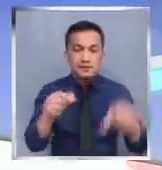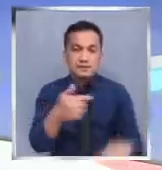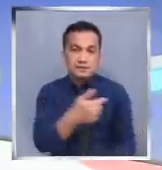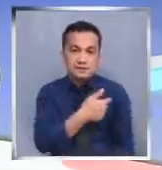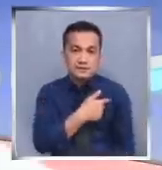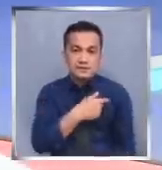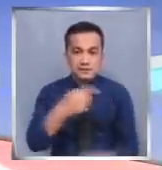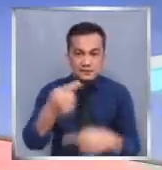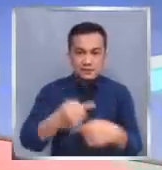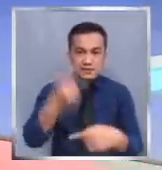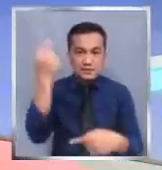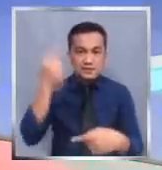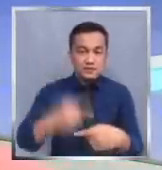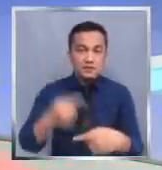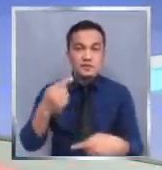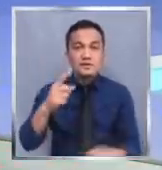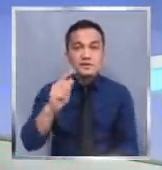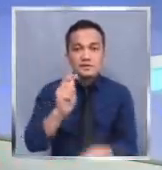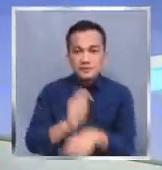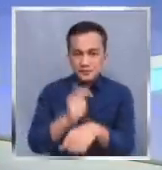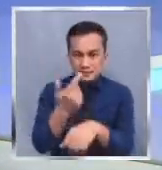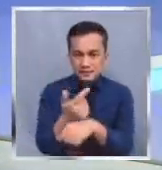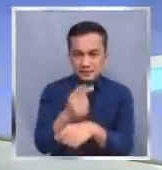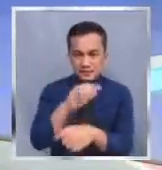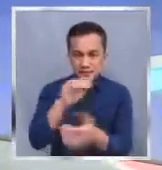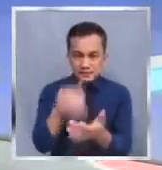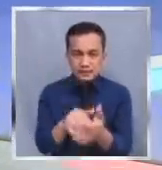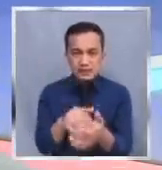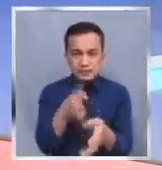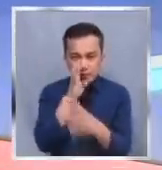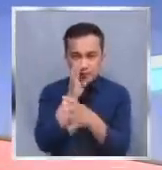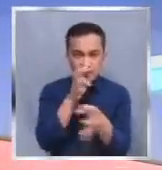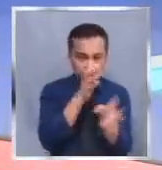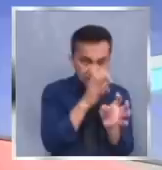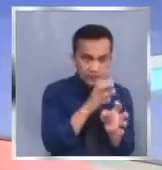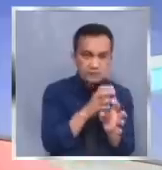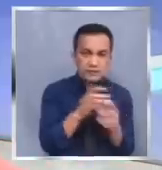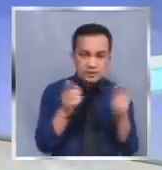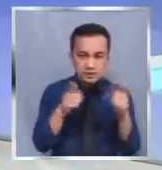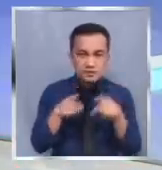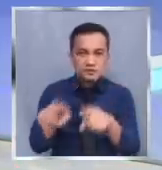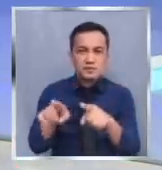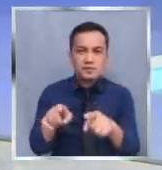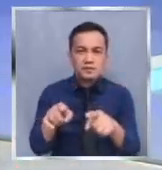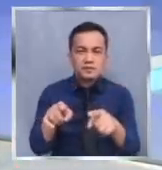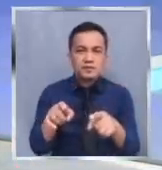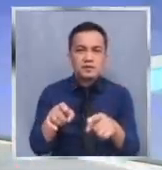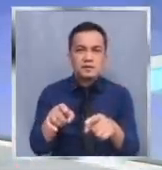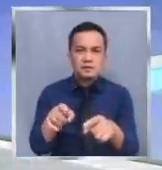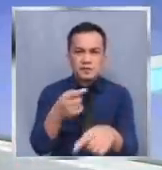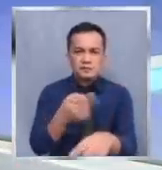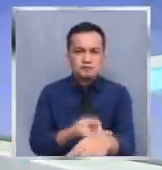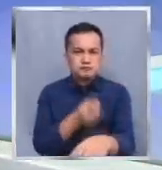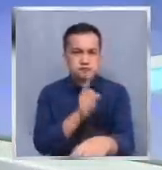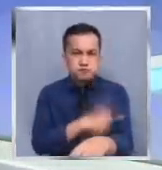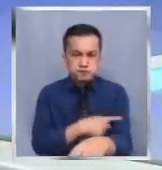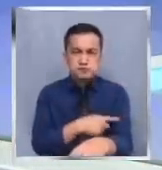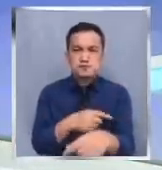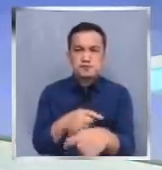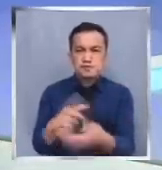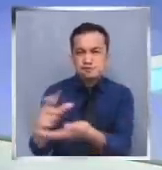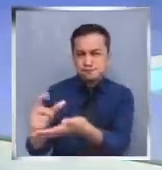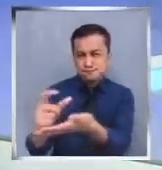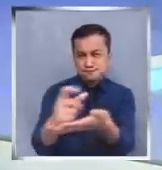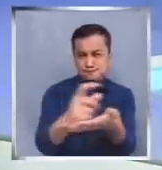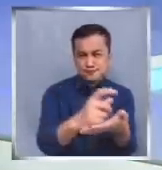sa Taguig. Sa gitna ito ng mga paghihigpit na sinabayan ng pinaigting na bakunahan, lalo't patuloy pa rin dumarami ang kaso